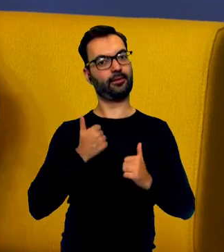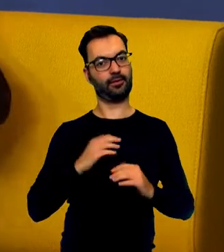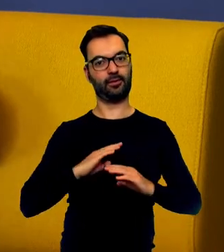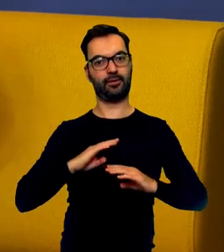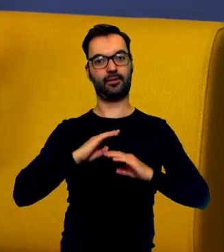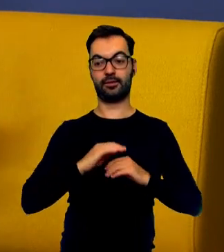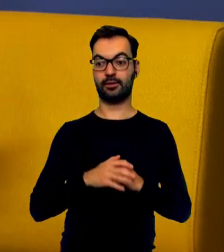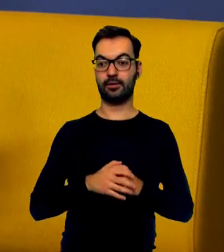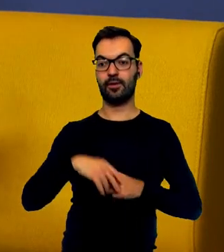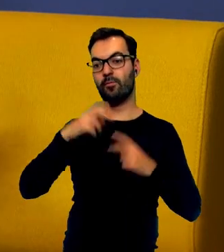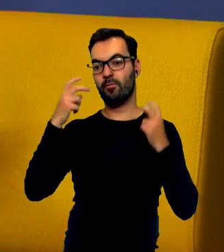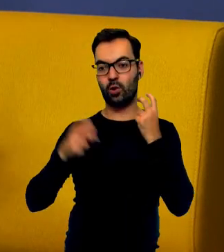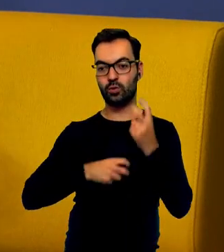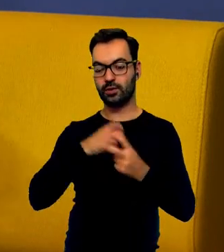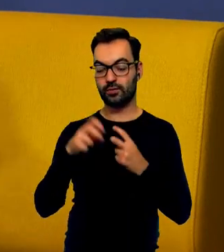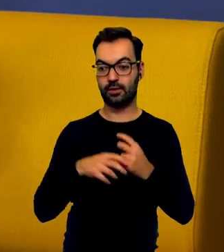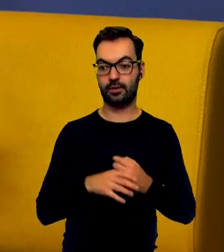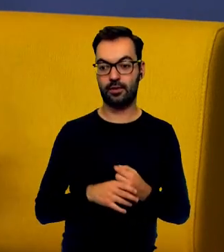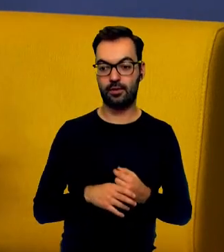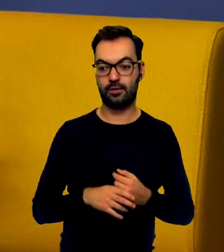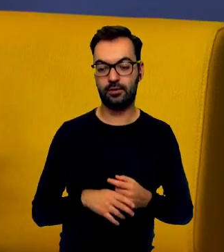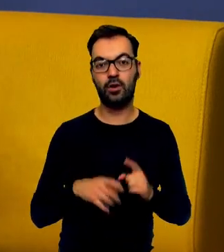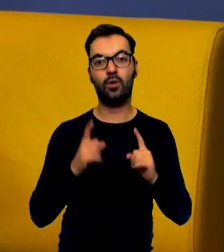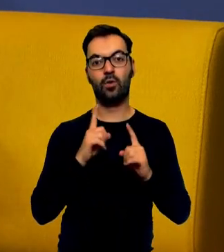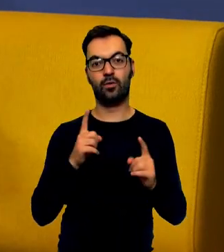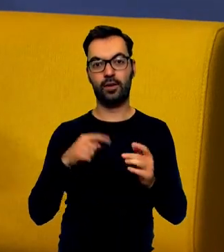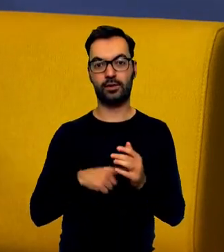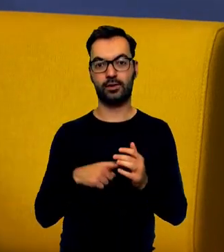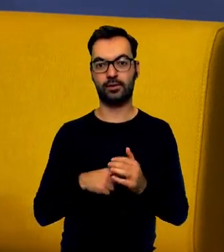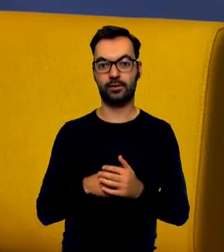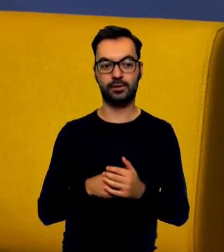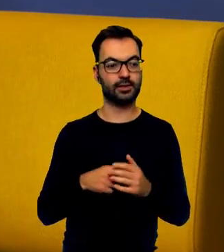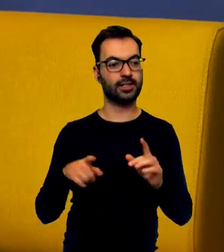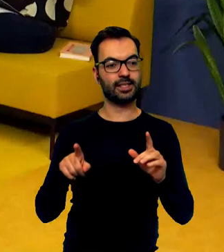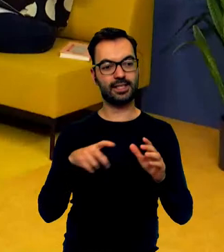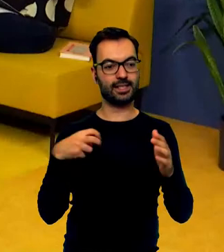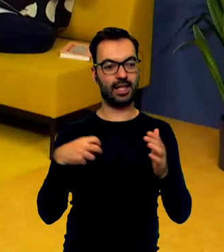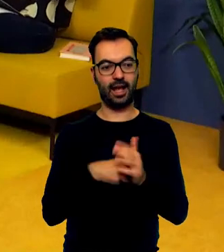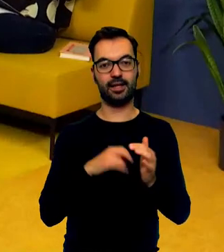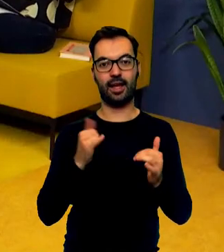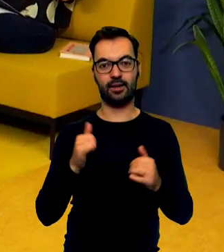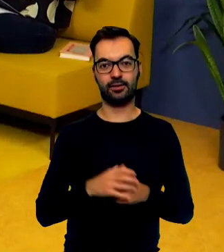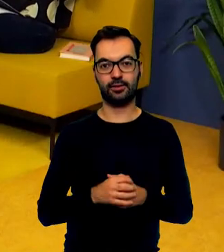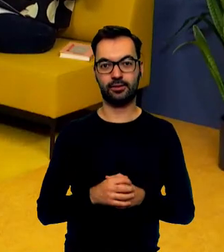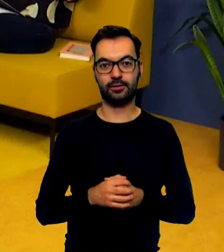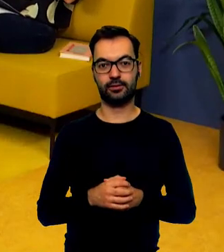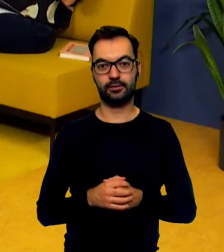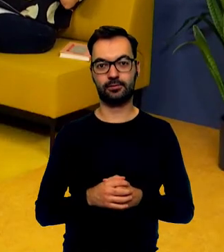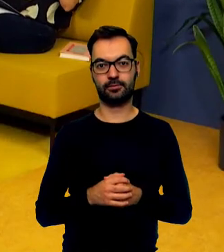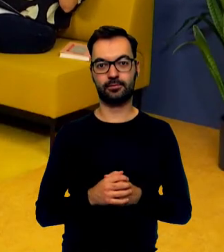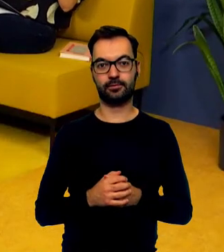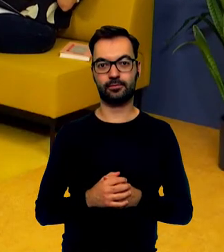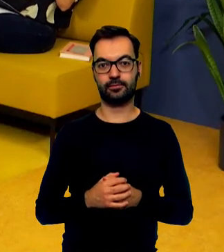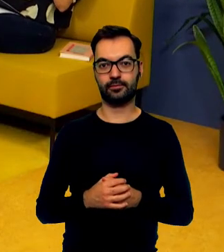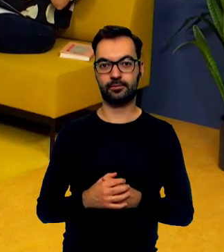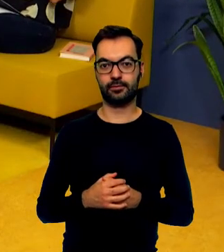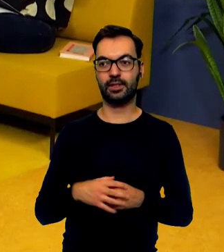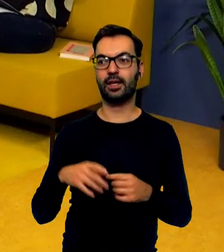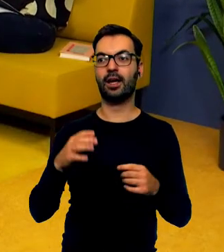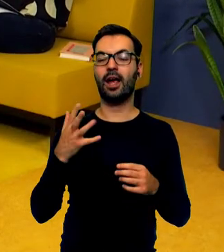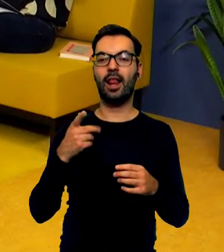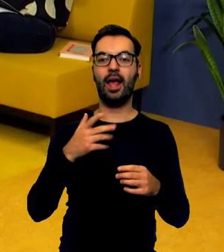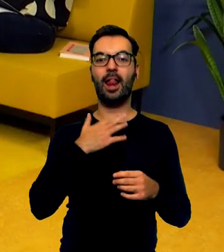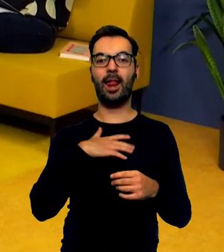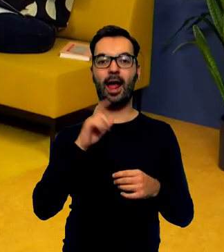i pogoni właśnie za uwagą. I to jest ten znak jakości bardzo niebezpieczny, tak, pomiędzy ilością lajków i share'ów,